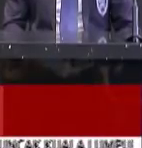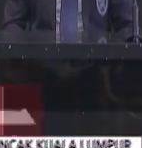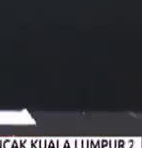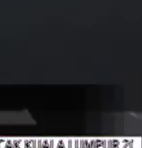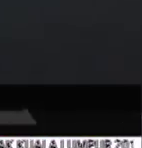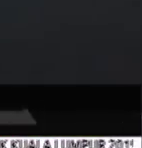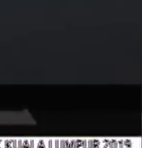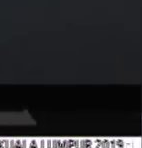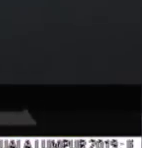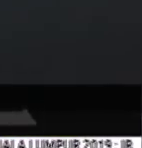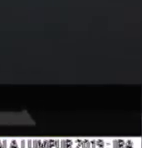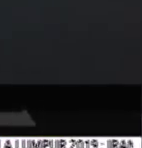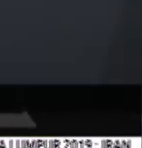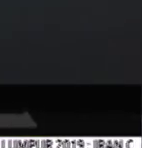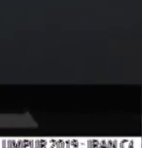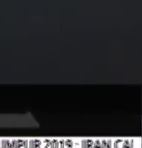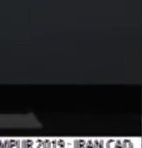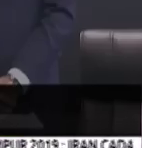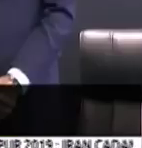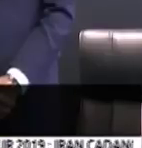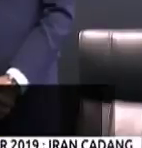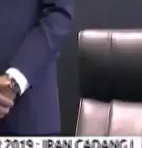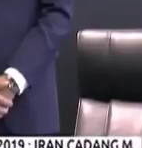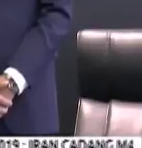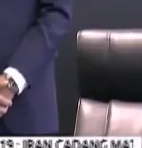Harimau Selatan terima pemain baru.